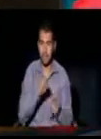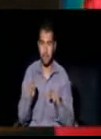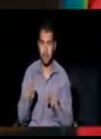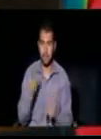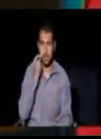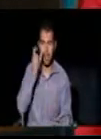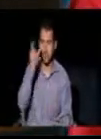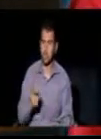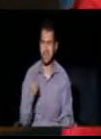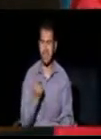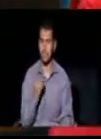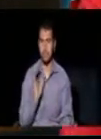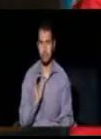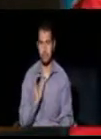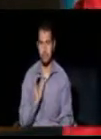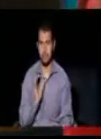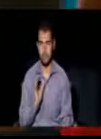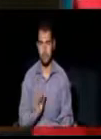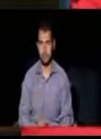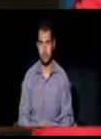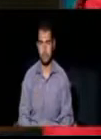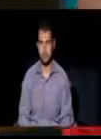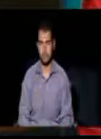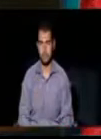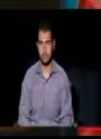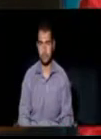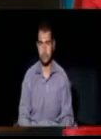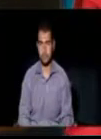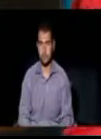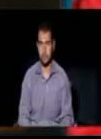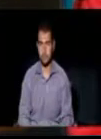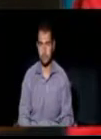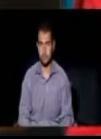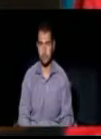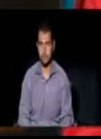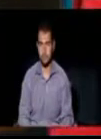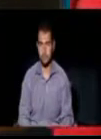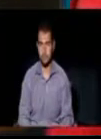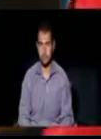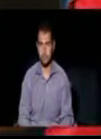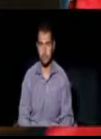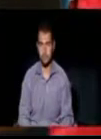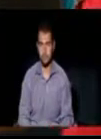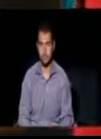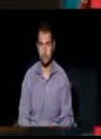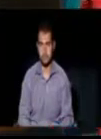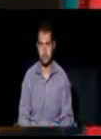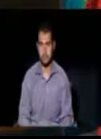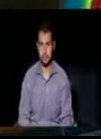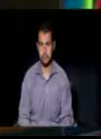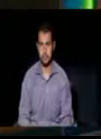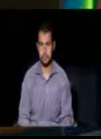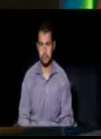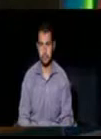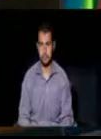الناس اللي بتتكلم طبعا هتعمل ايه؟ هتيجي وهتتطوع معانا وهيبقوا بيساعدوا يعني بعد ما